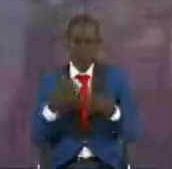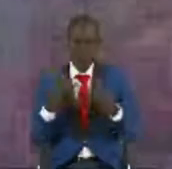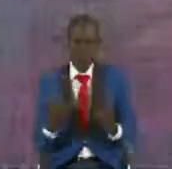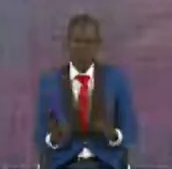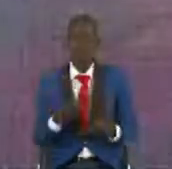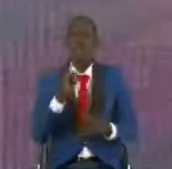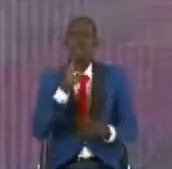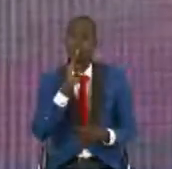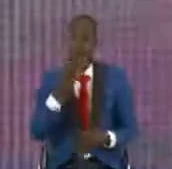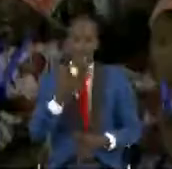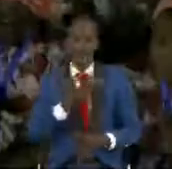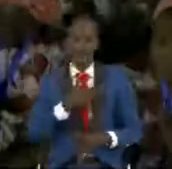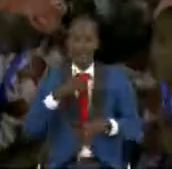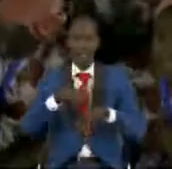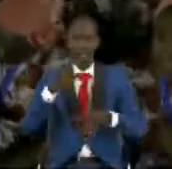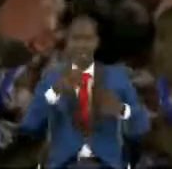Voici mon tour.